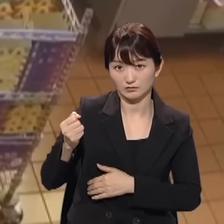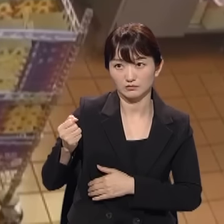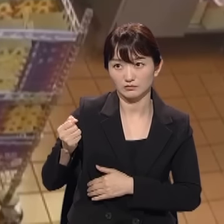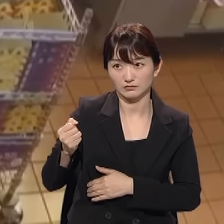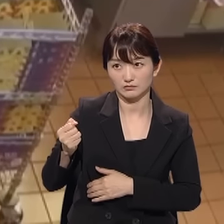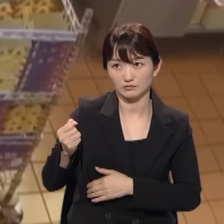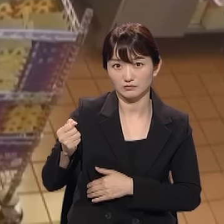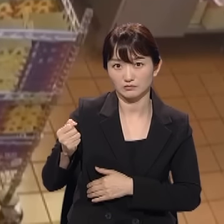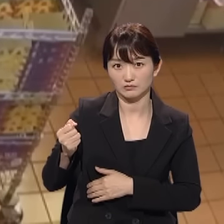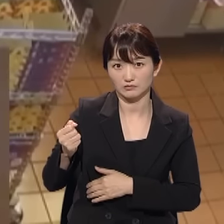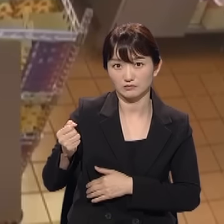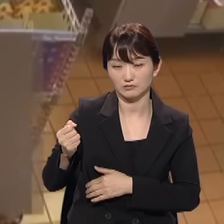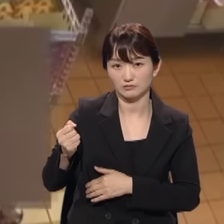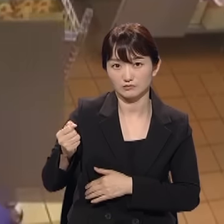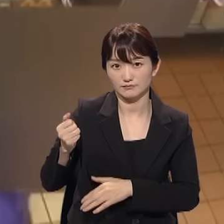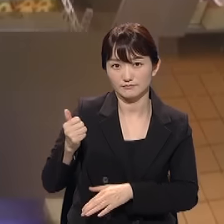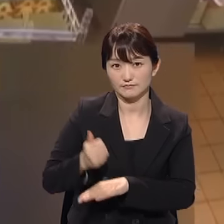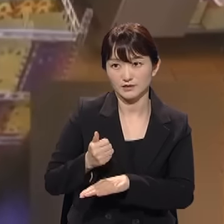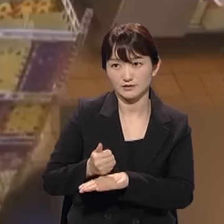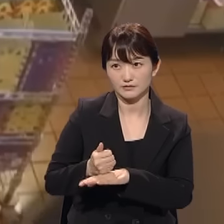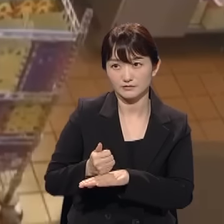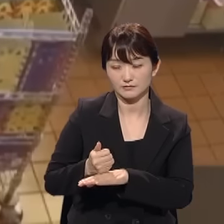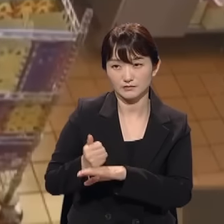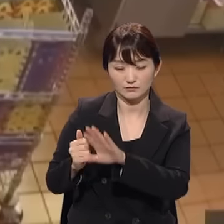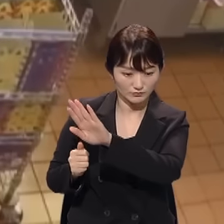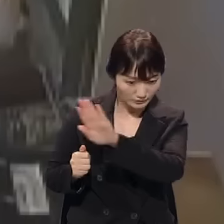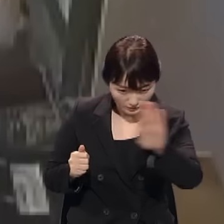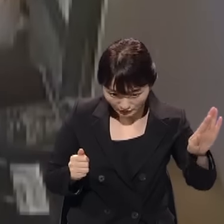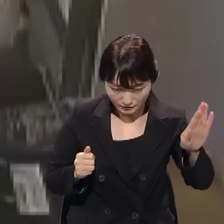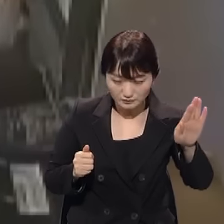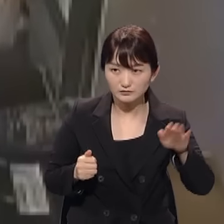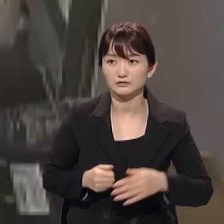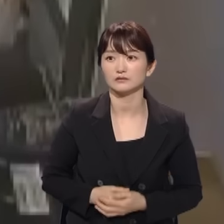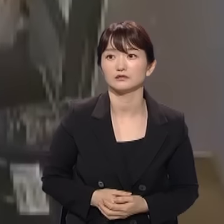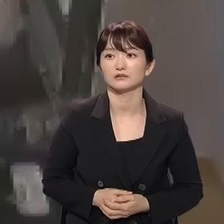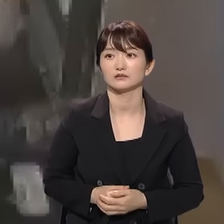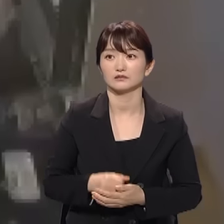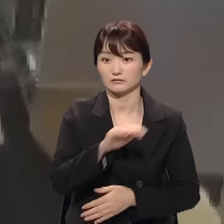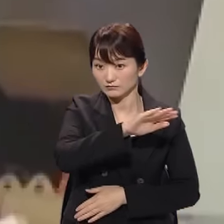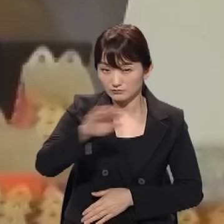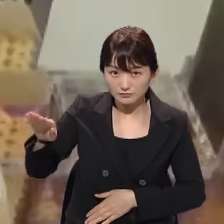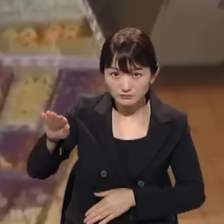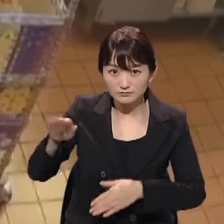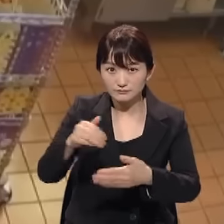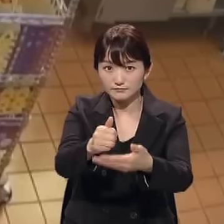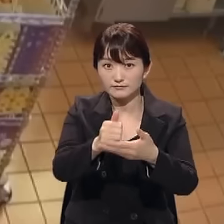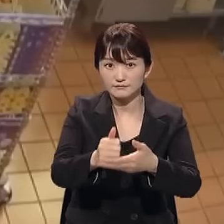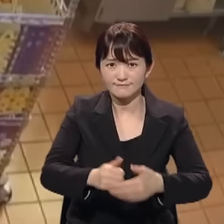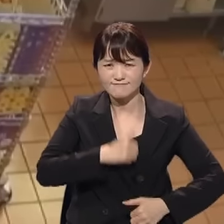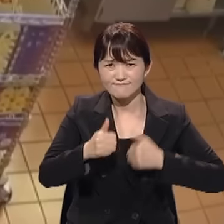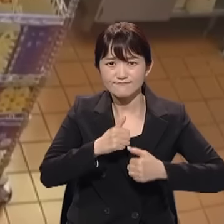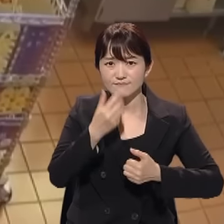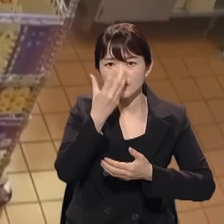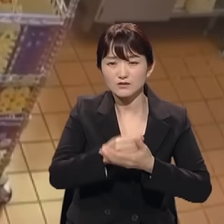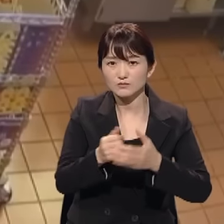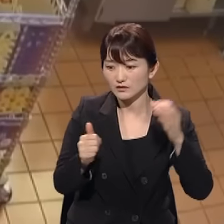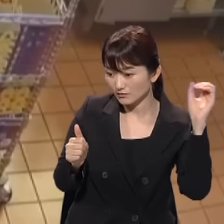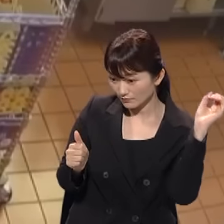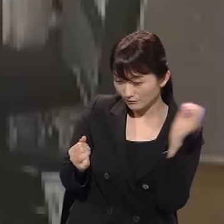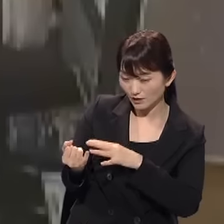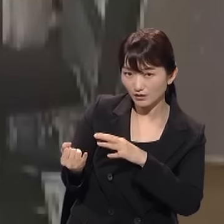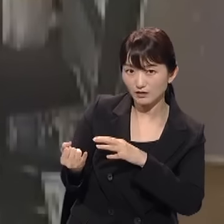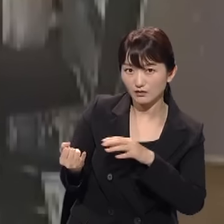마지막으로 한번 넘어가겠다는 듯이 문을 꽉 닫습니다. 하지만. 자, 분을 잡지 못한 손님이 음료컵을 던져 직원을 향해